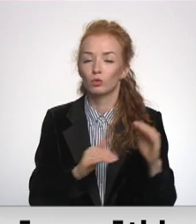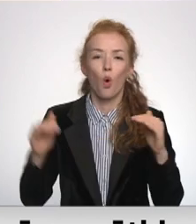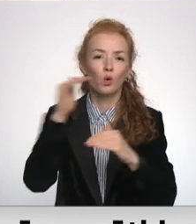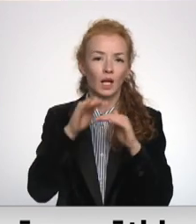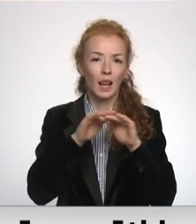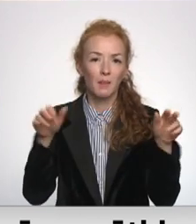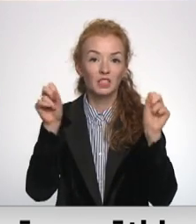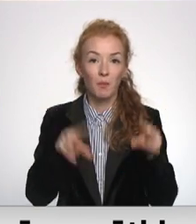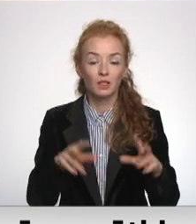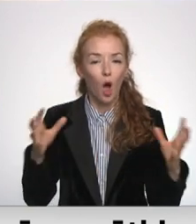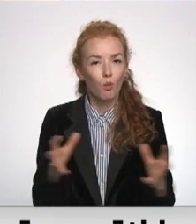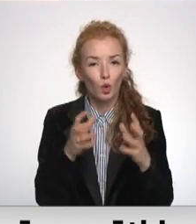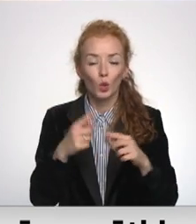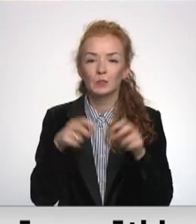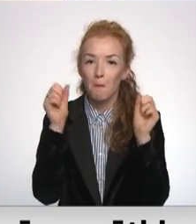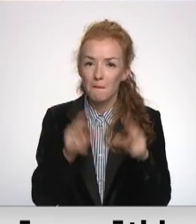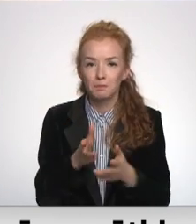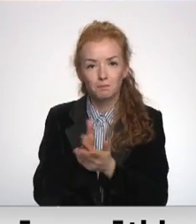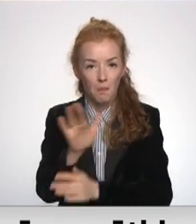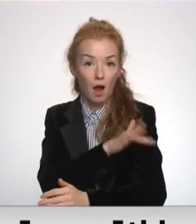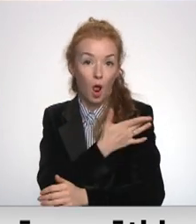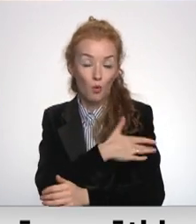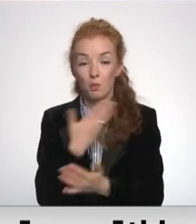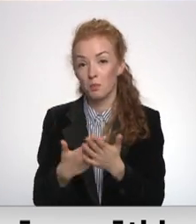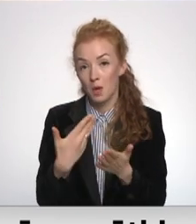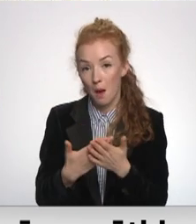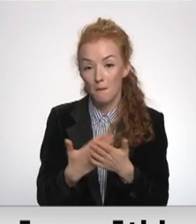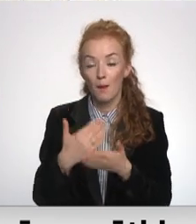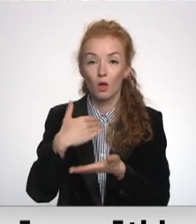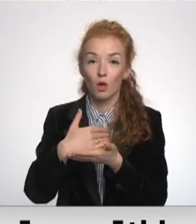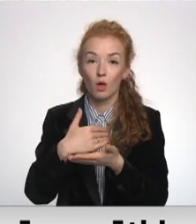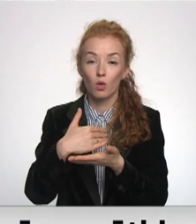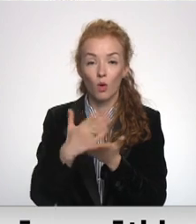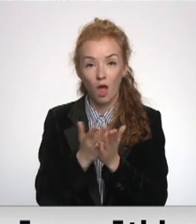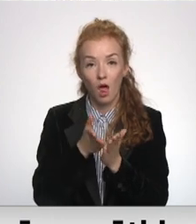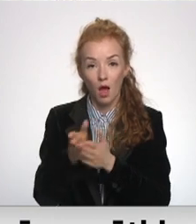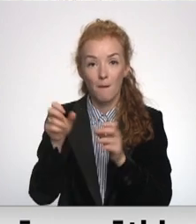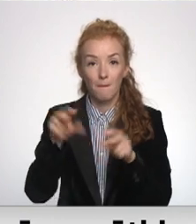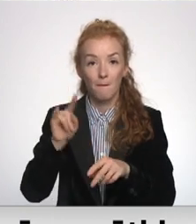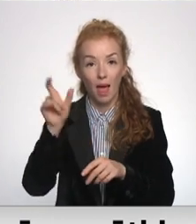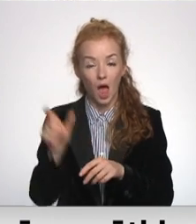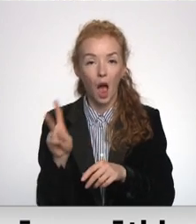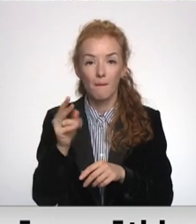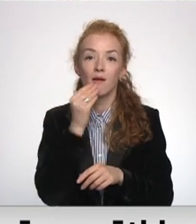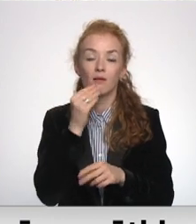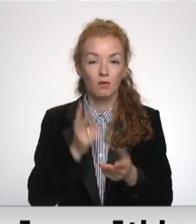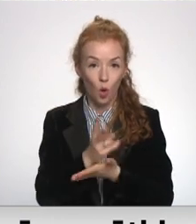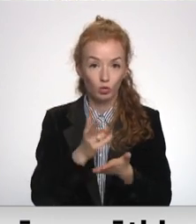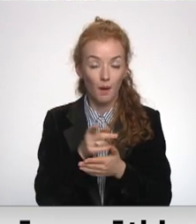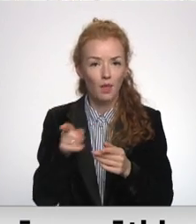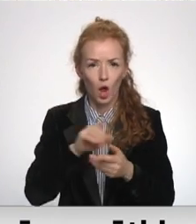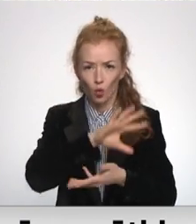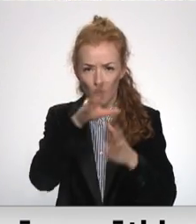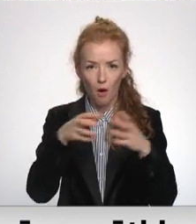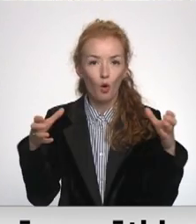līmeņa speciālistu aprūpa un specializēti pakalpojumi. Piemēram, nodaļa jauniešiem ar ēšanas traucējumiem. Tas nav viena ārsta, bet gan